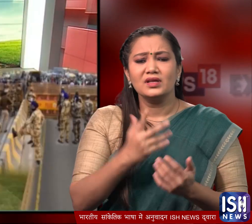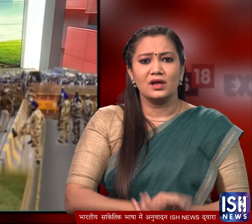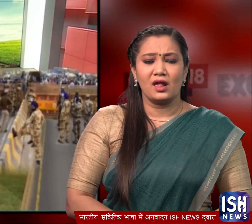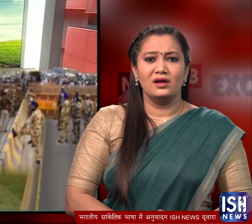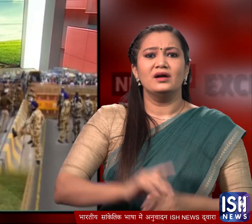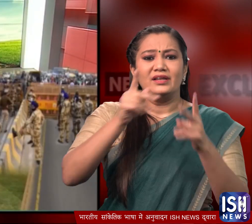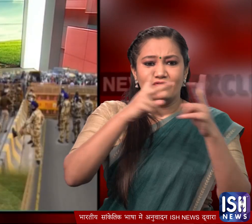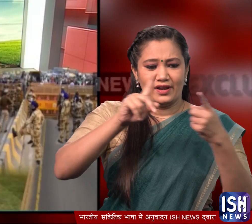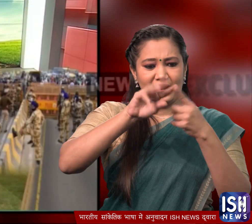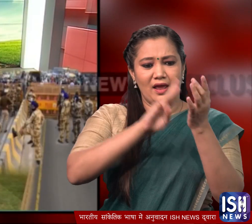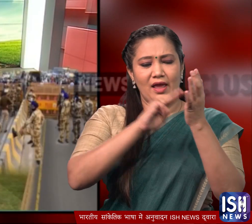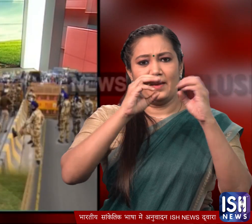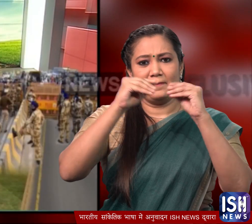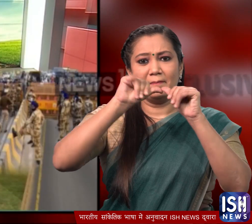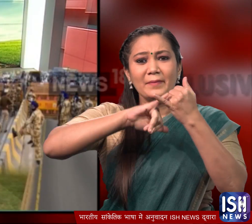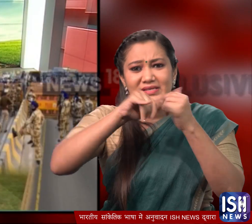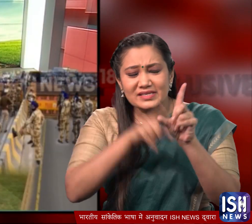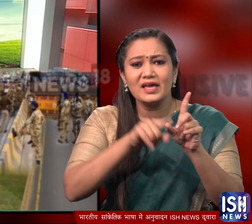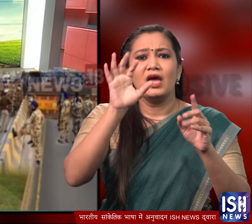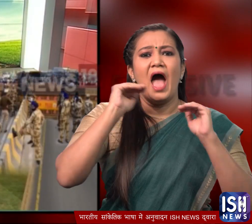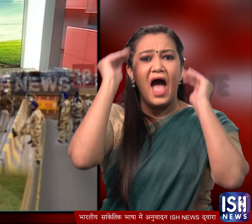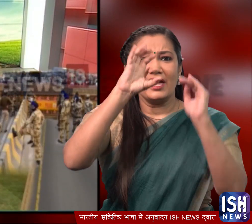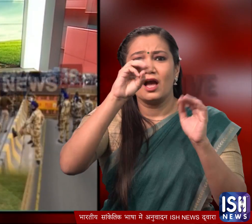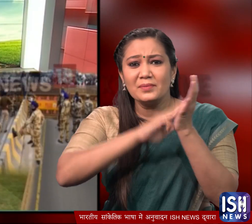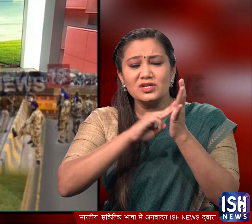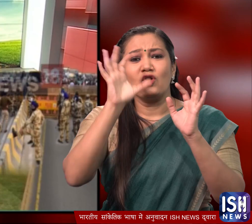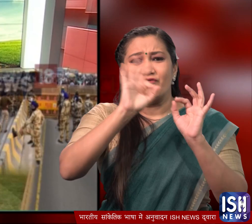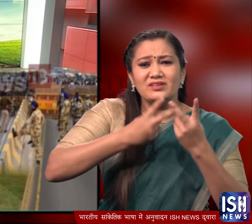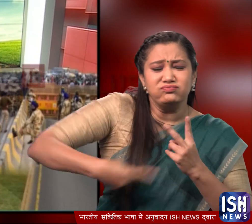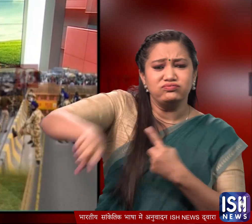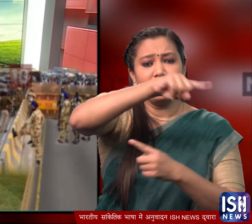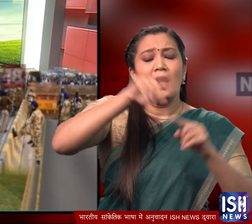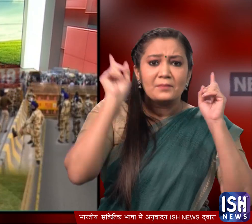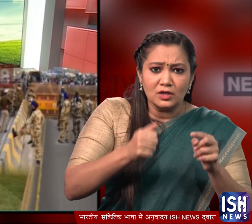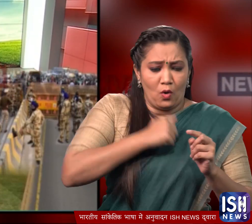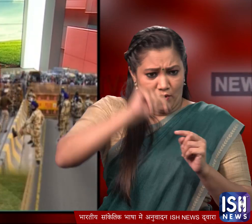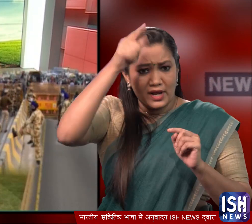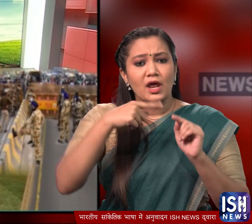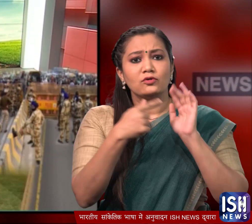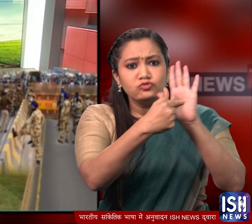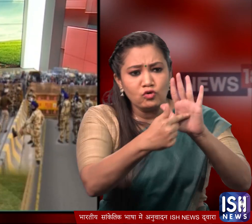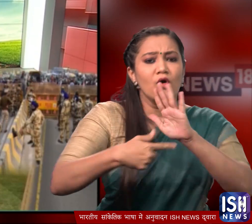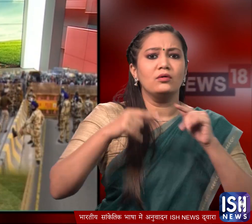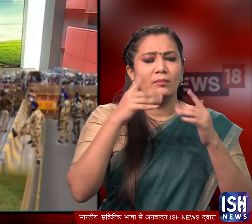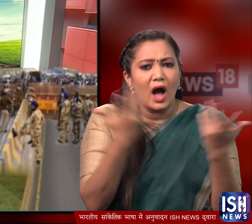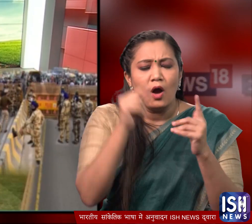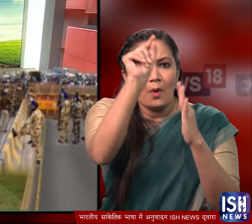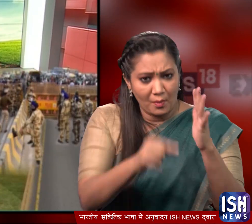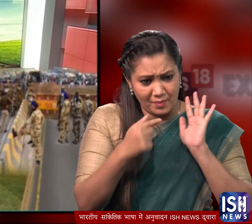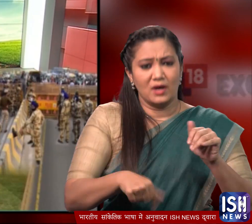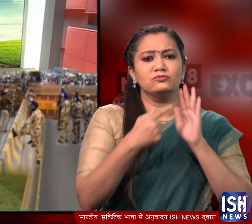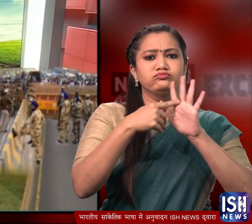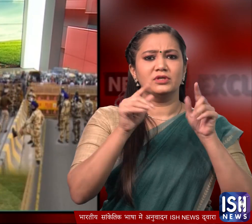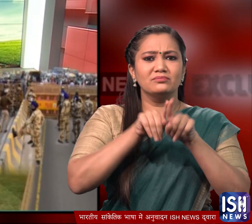दुनिया भर में भारतीय दूतावासों और उच्चायोग को निर्देश दिया गया कि वो भारतीय पक्ष को स्थानीय लोगों की मदद से